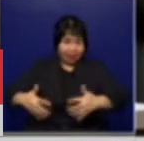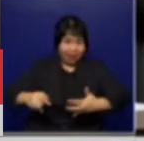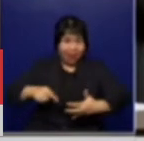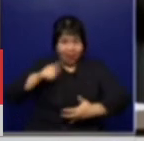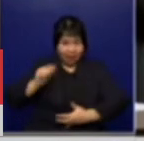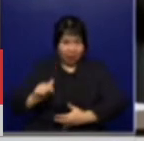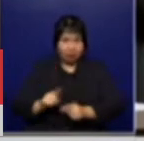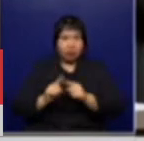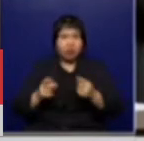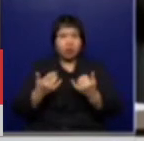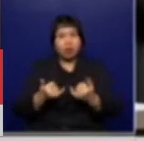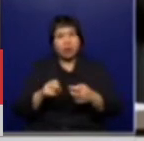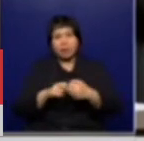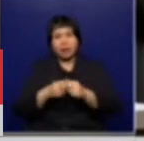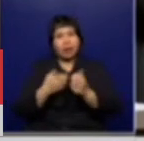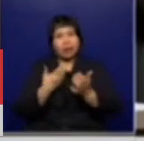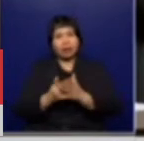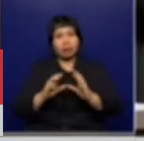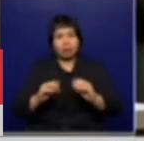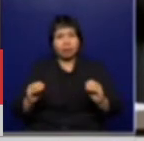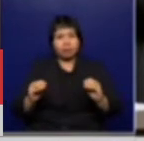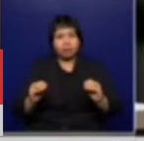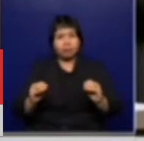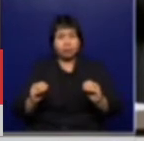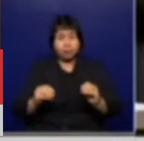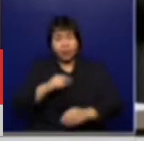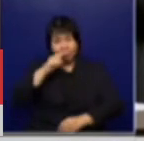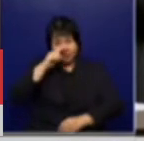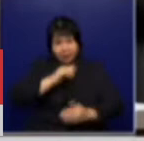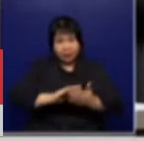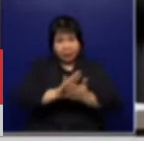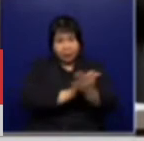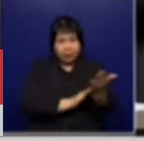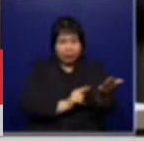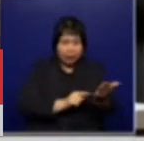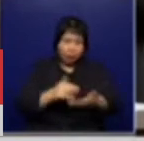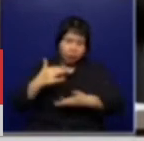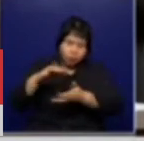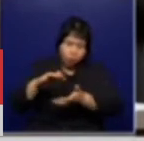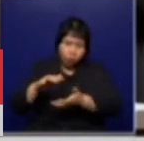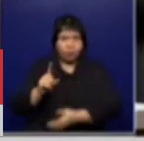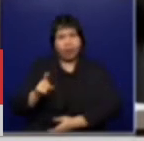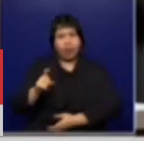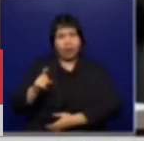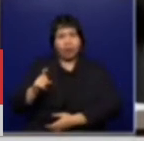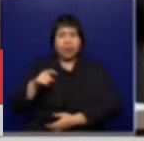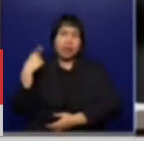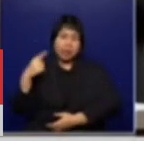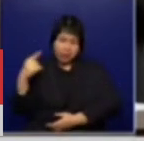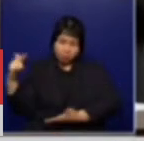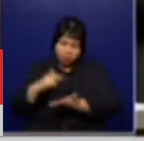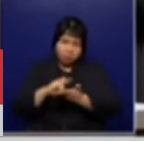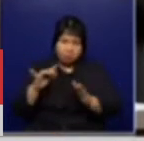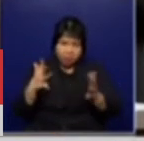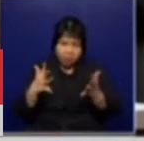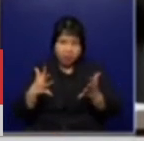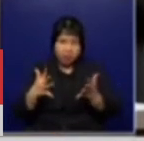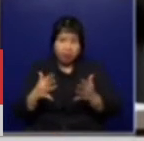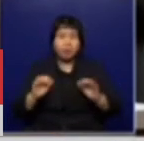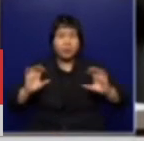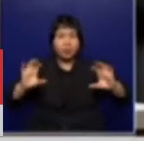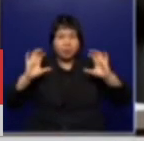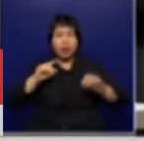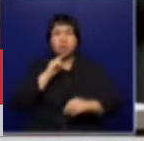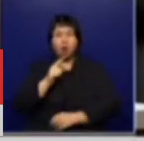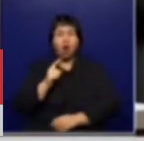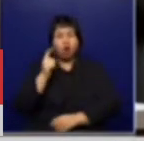เฉียบพลันเมื่อประเทศไทยไม่สามารถที่จะพึ่งพาปัจจัยภายนอกได้รัฐบาลก็ประกาศว่าจะหันก